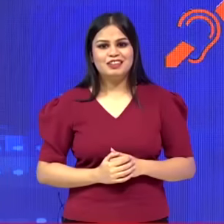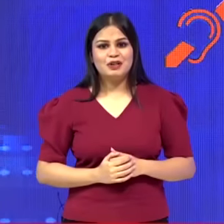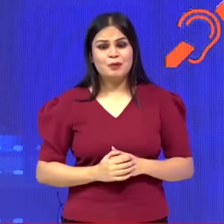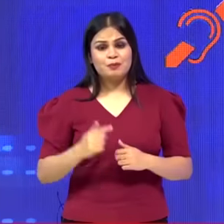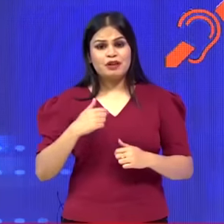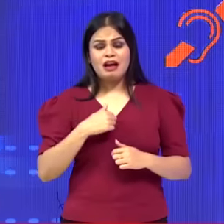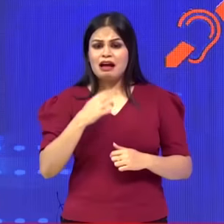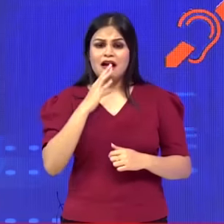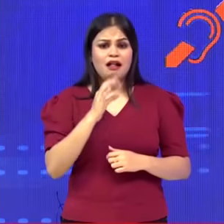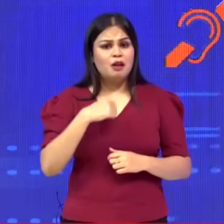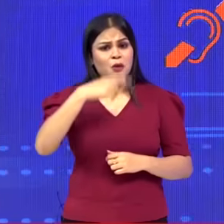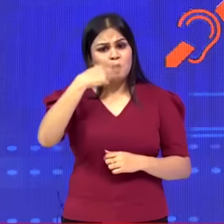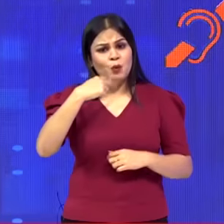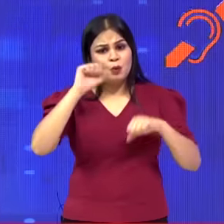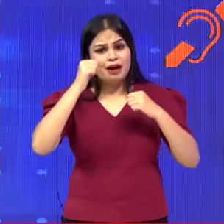सर